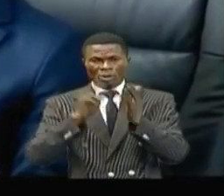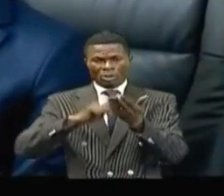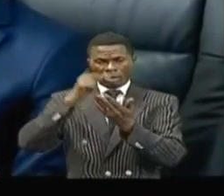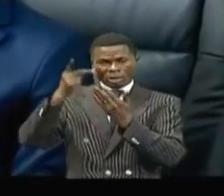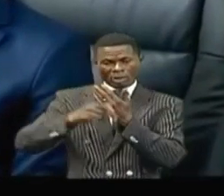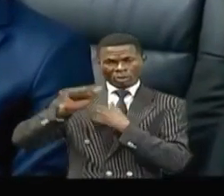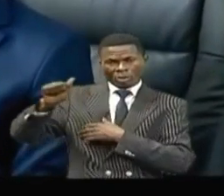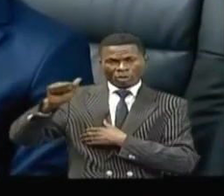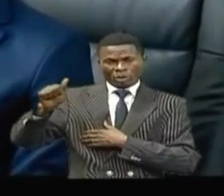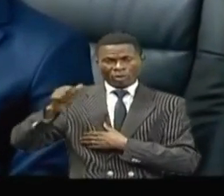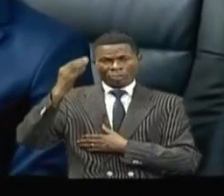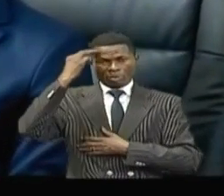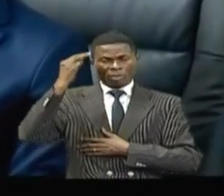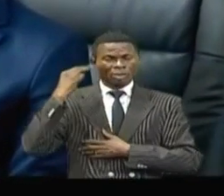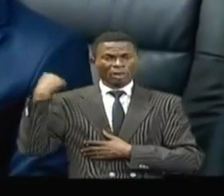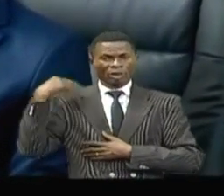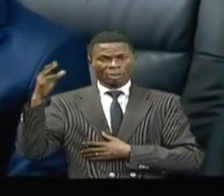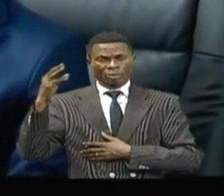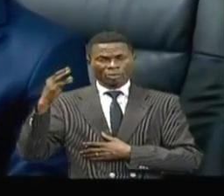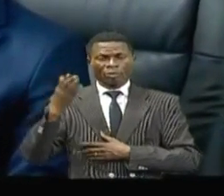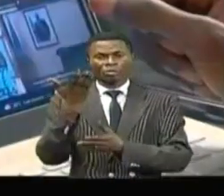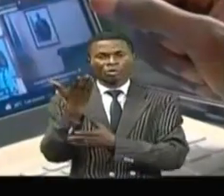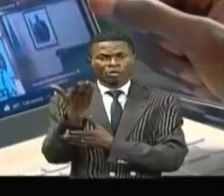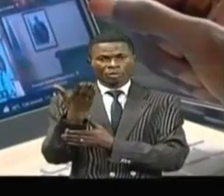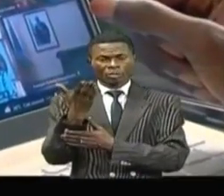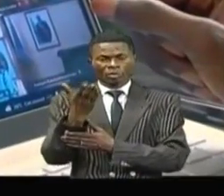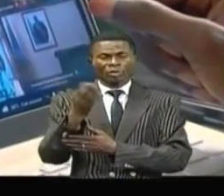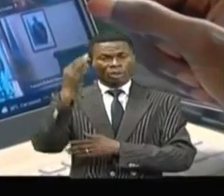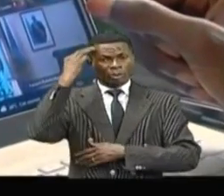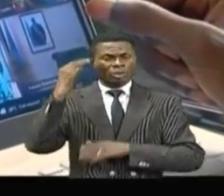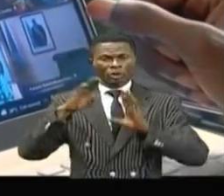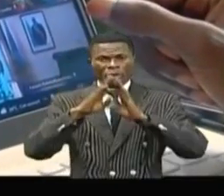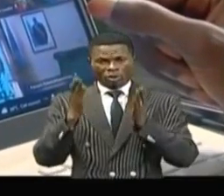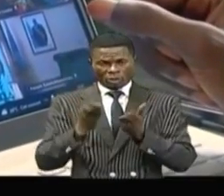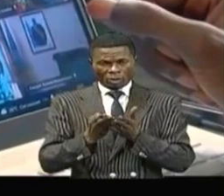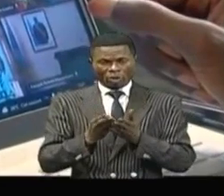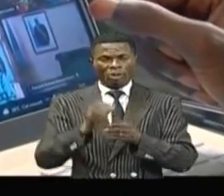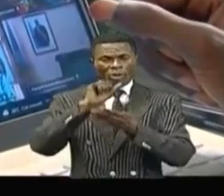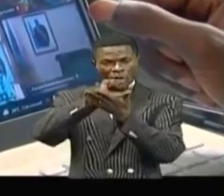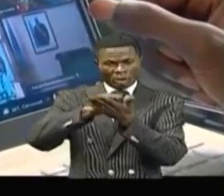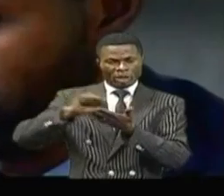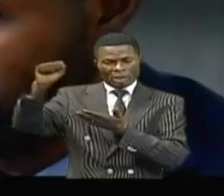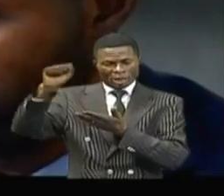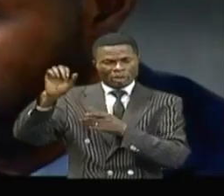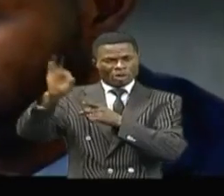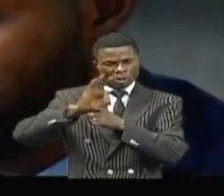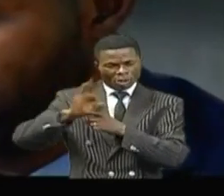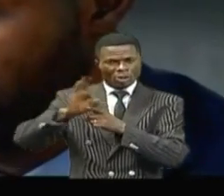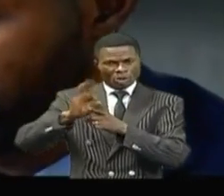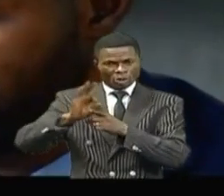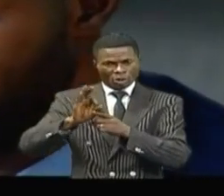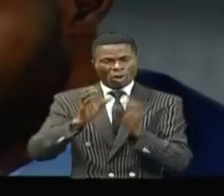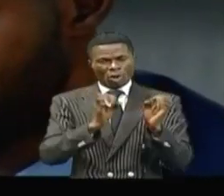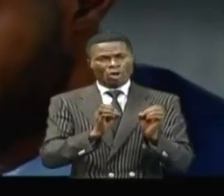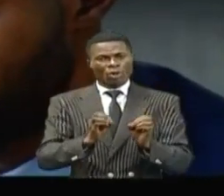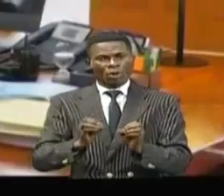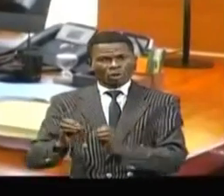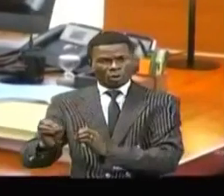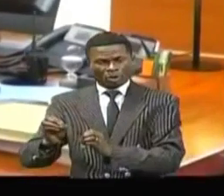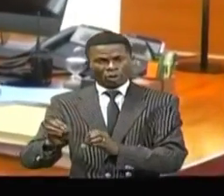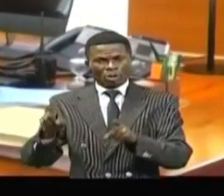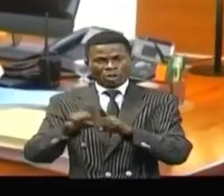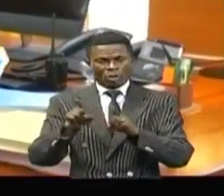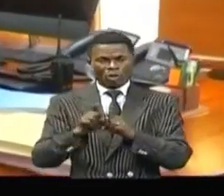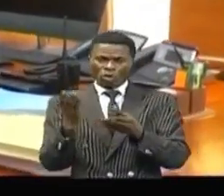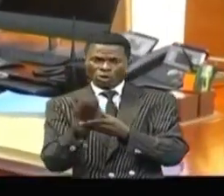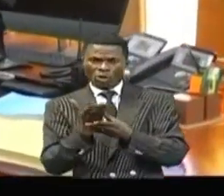personnel, le ministre d'État a sollicité du Conseil que des séminaires d'entrepreneuriat soient organisés sous forme des